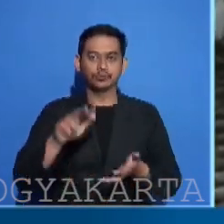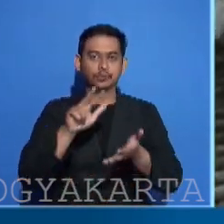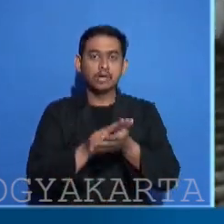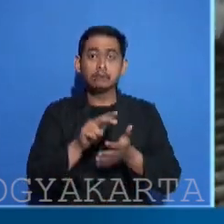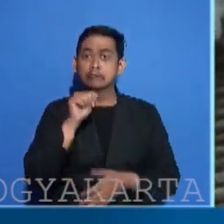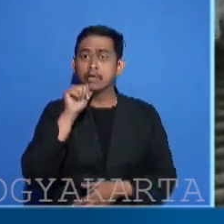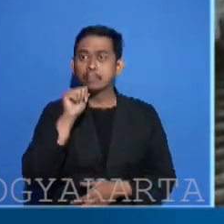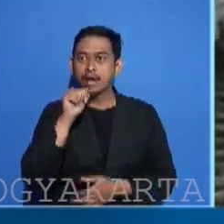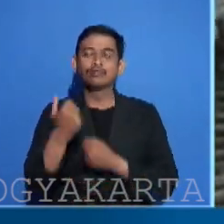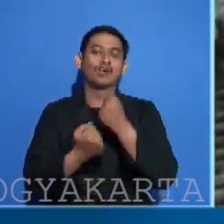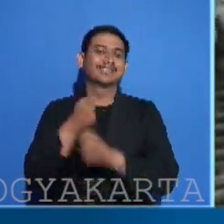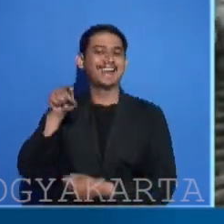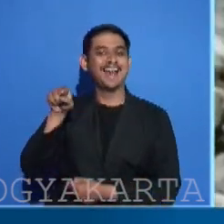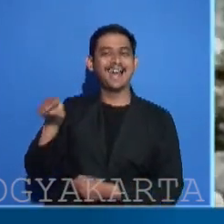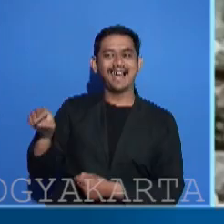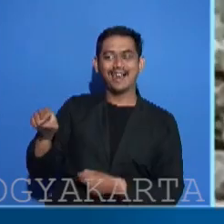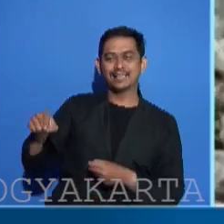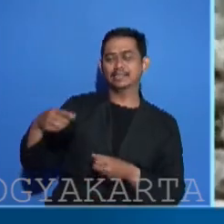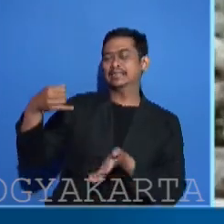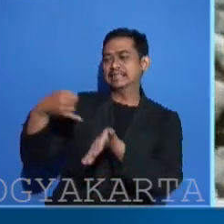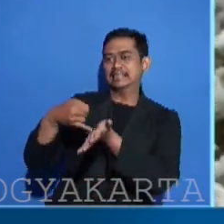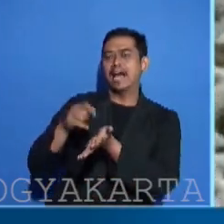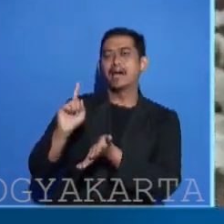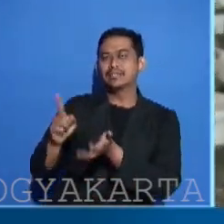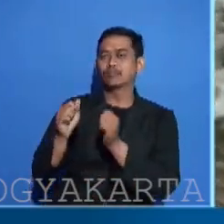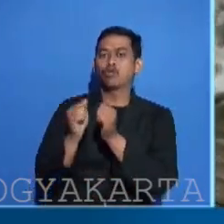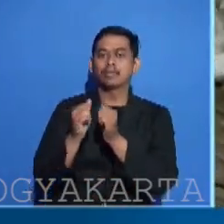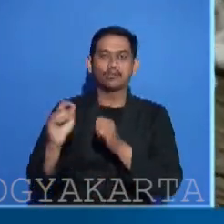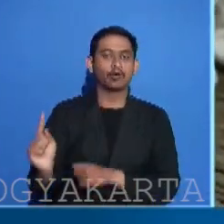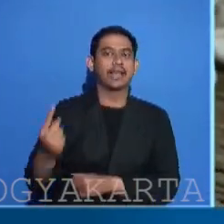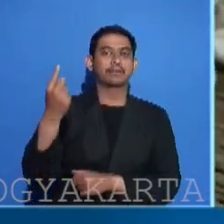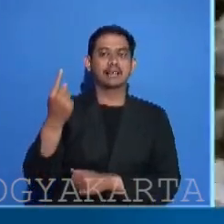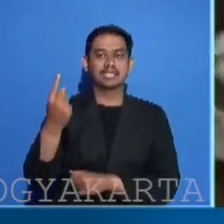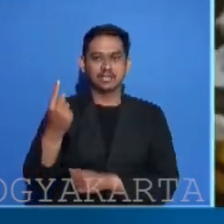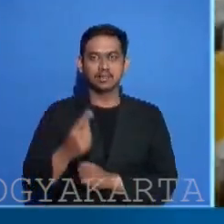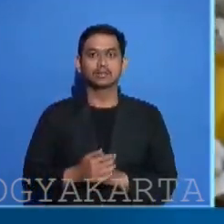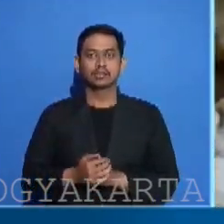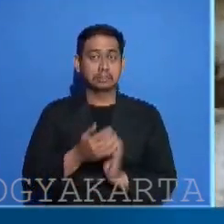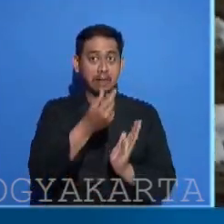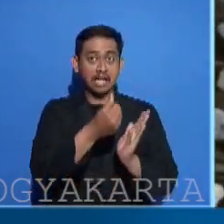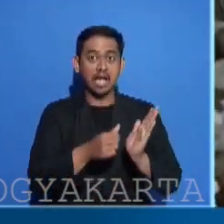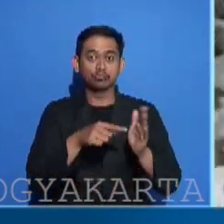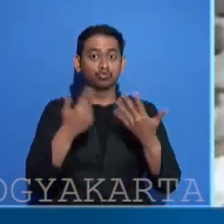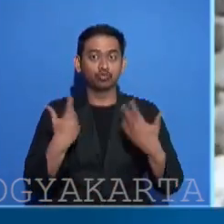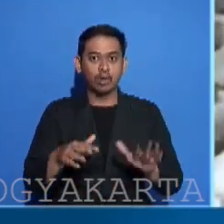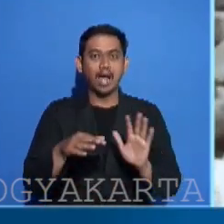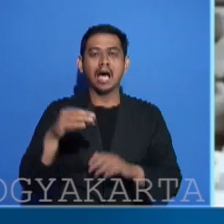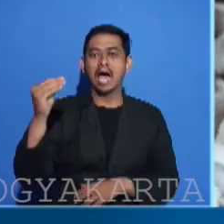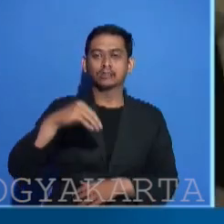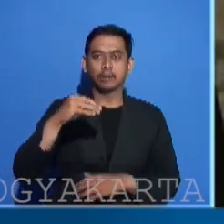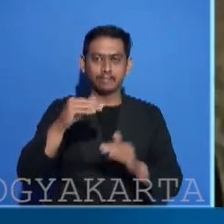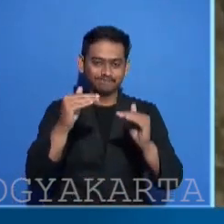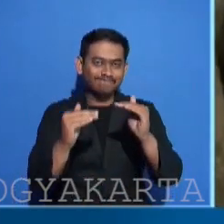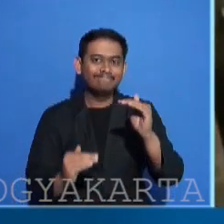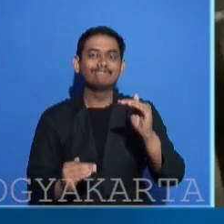kesepakatan awal kontrak dengan peternak kondisi ini tak jarang membuat harga jual ayam di tingkat peternak berada di bawah nilai